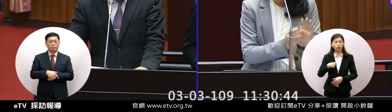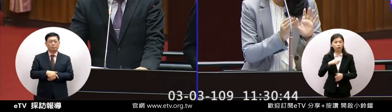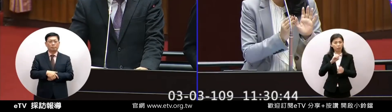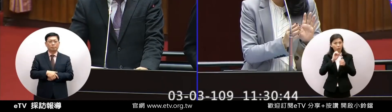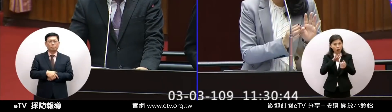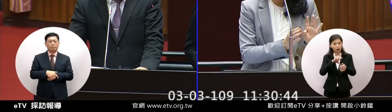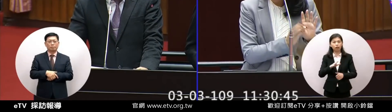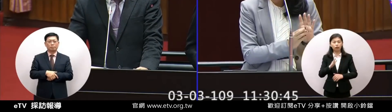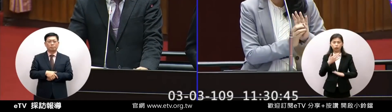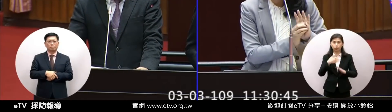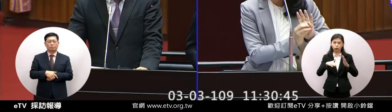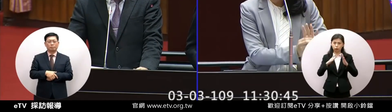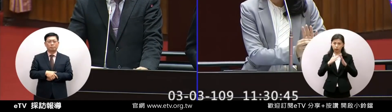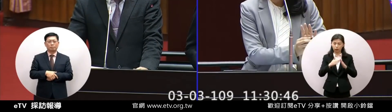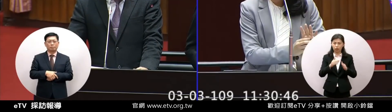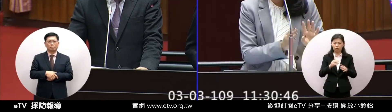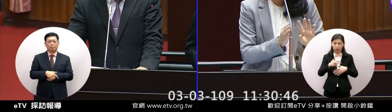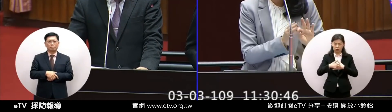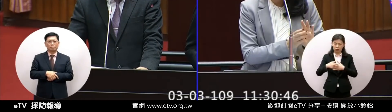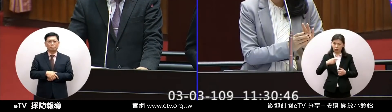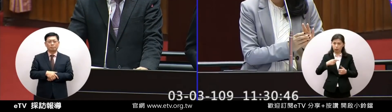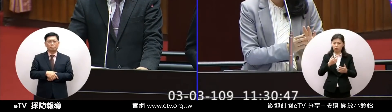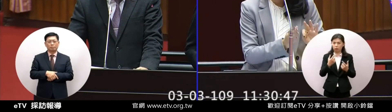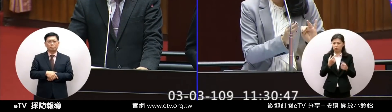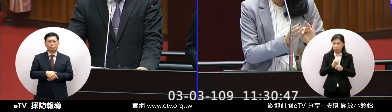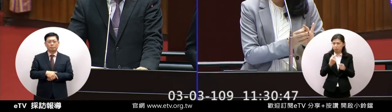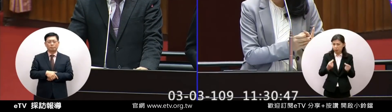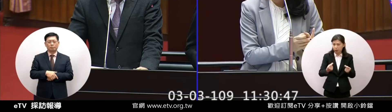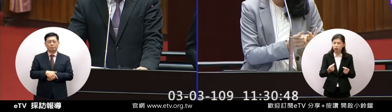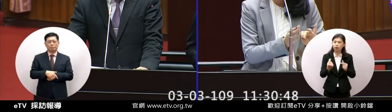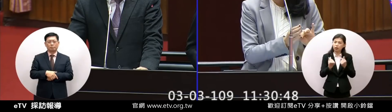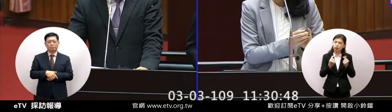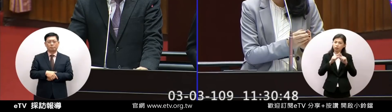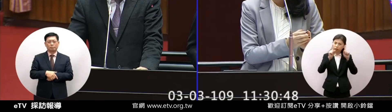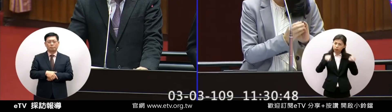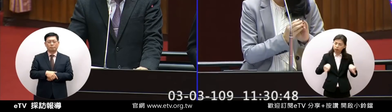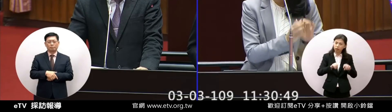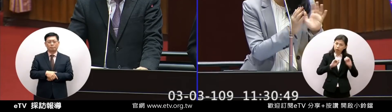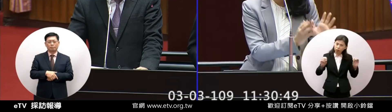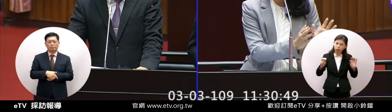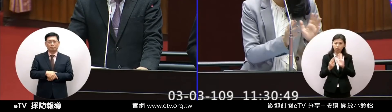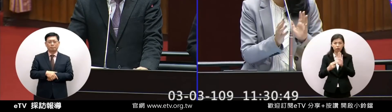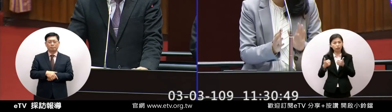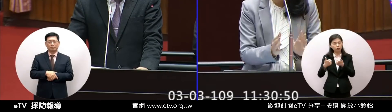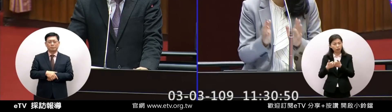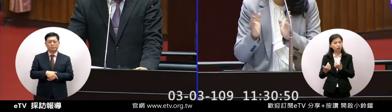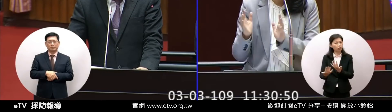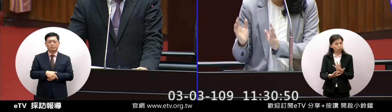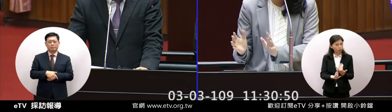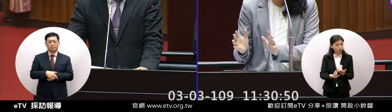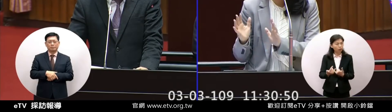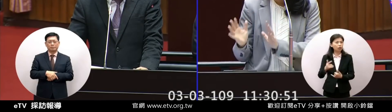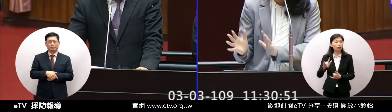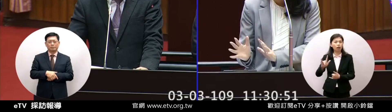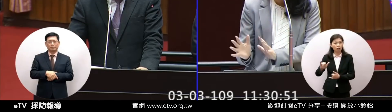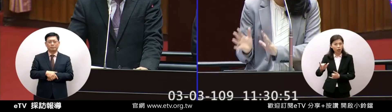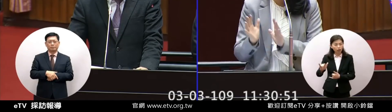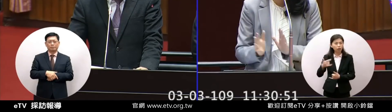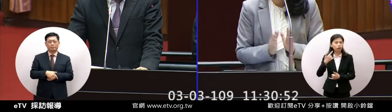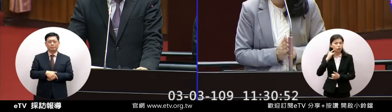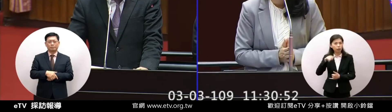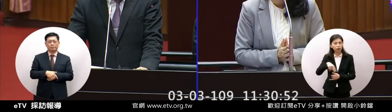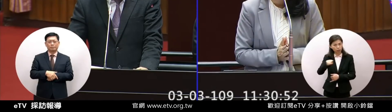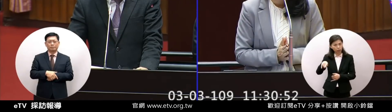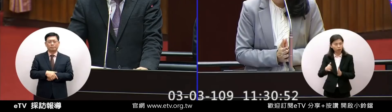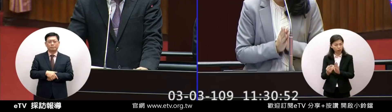是我想要提醒的是说，校园的落实卫教，包含了文宣，包含了活动，包含说明会，甚至学生与家长与老师三种角